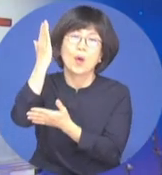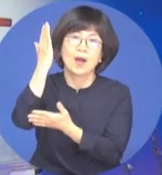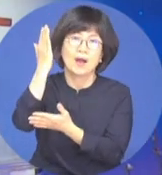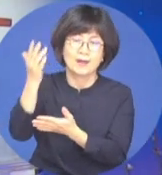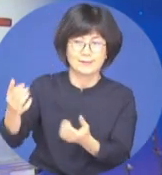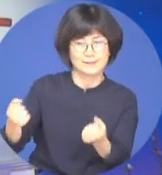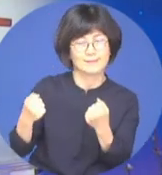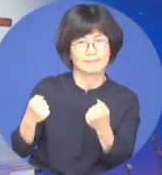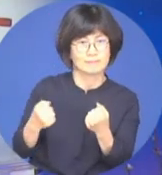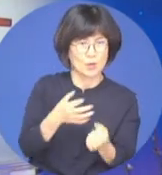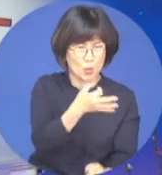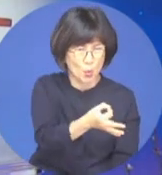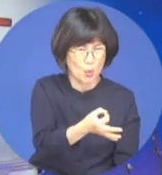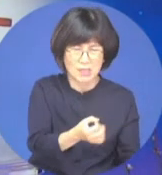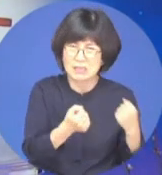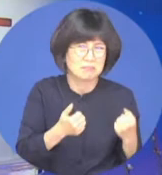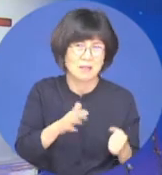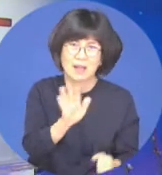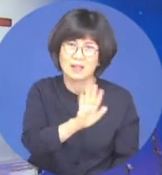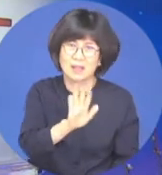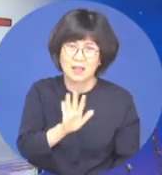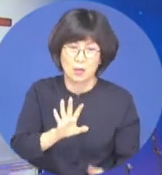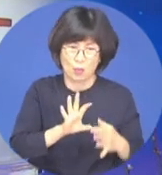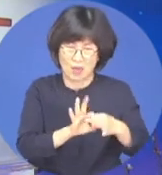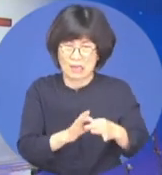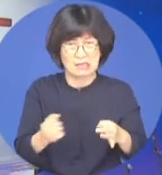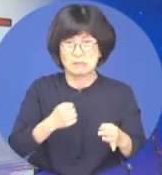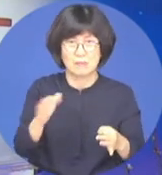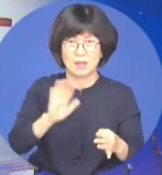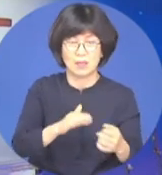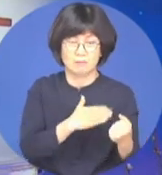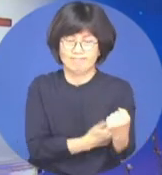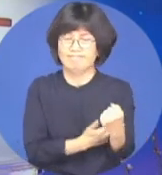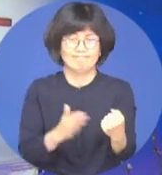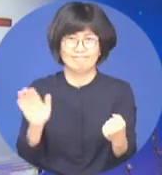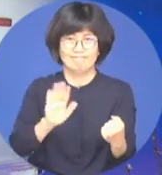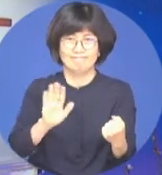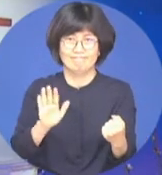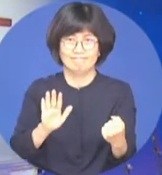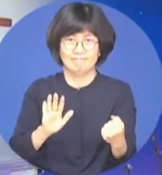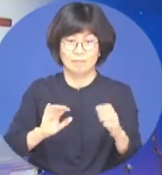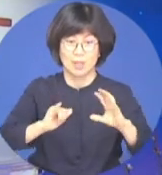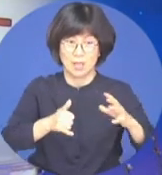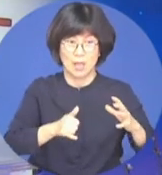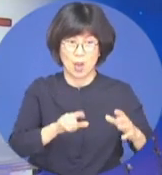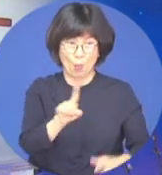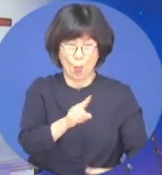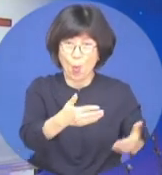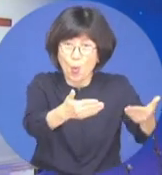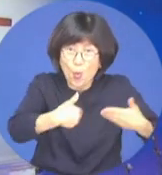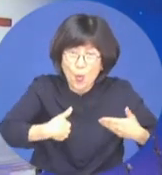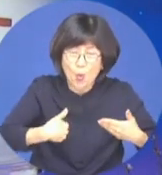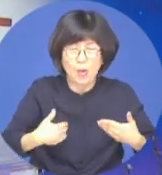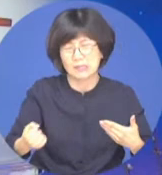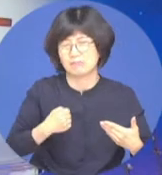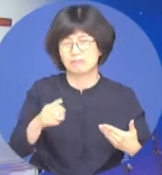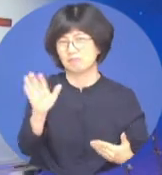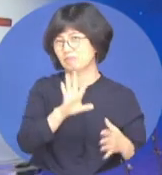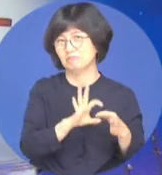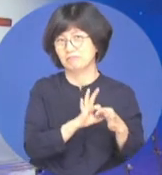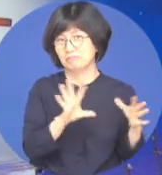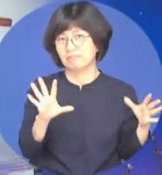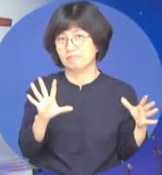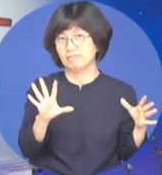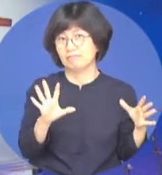힘이 아니고 네? 관계도 나의 힘이 아니고 권력도 나의 힘이 아니다. 세상이 주는 어떤 것도 내 힘이 아니다. 세상이